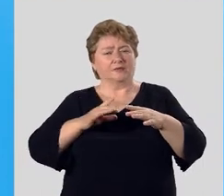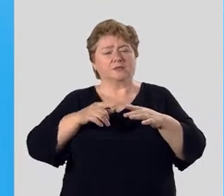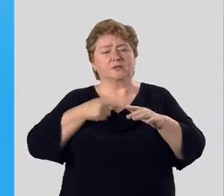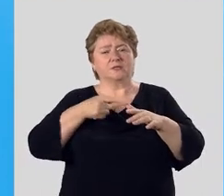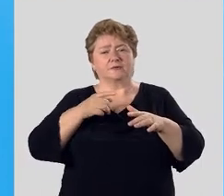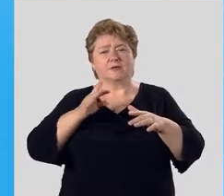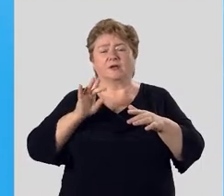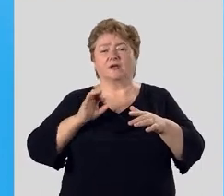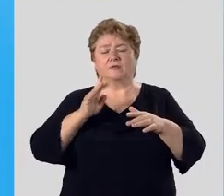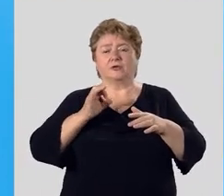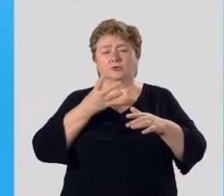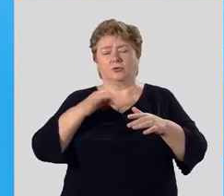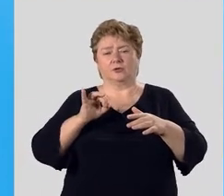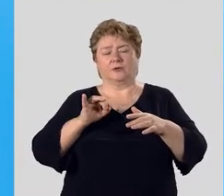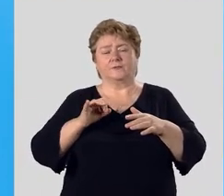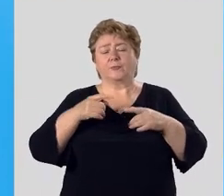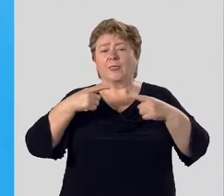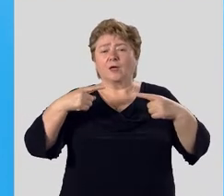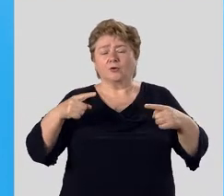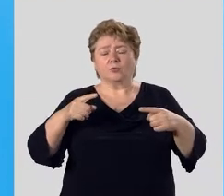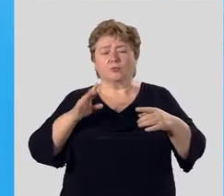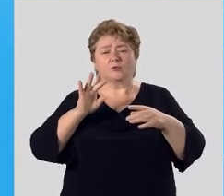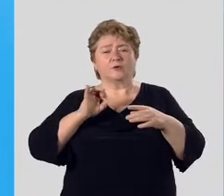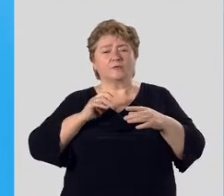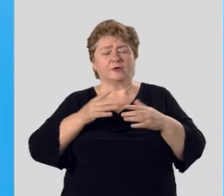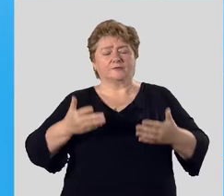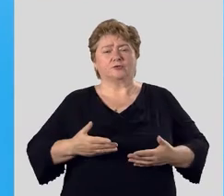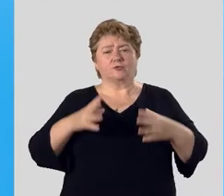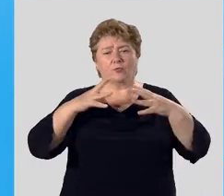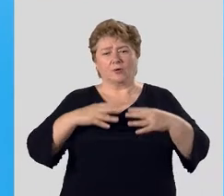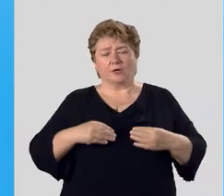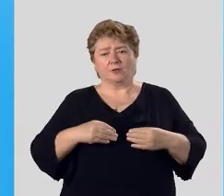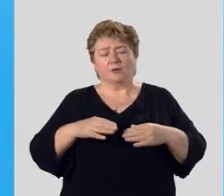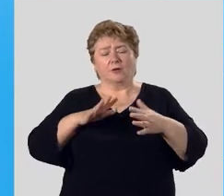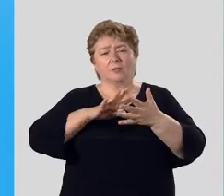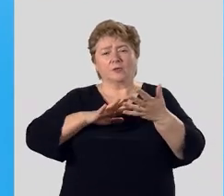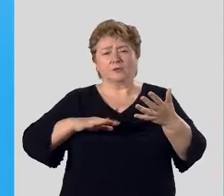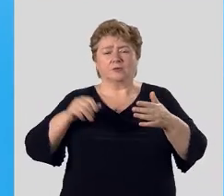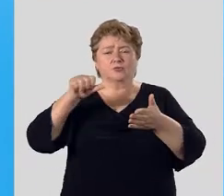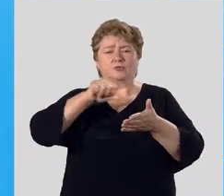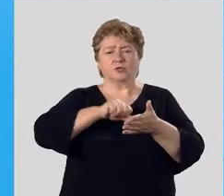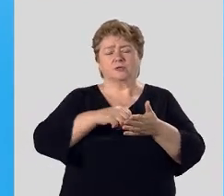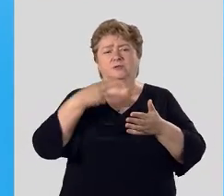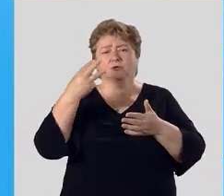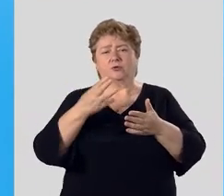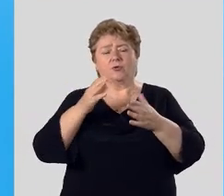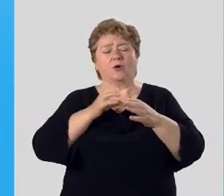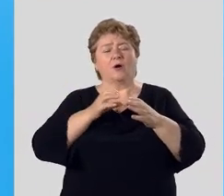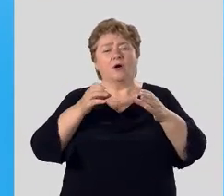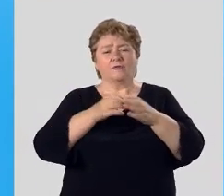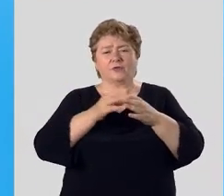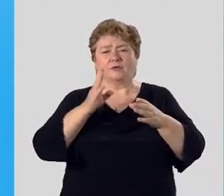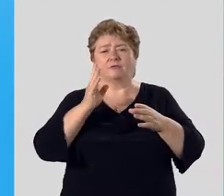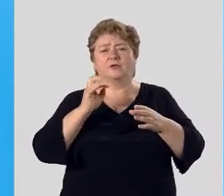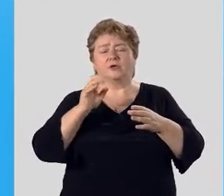называется рефлекторной. Любой рефлекс в живом организме протекает с участием трех видов